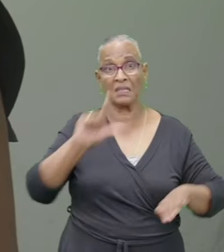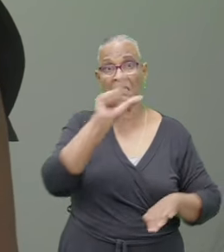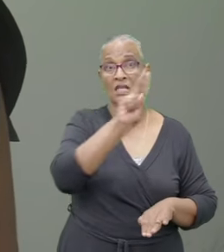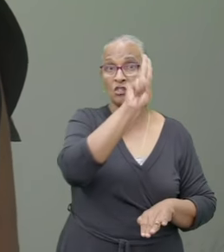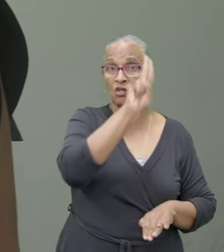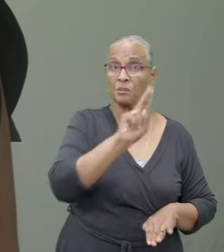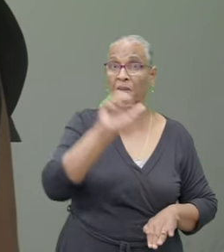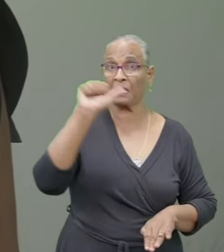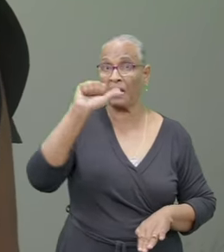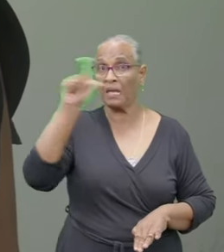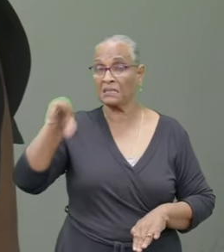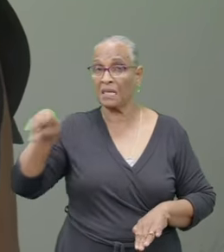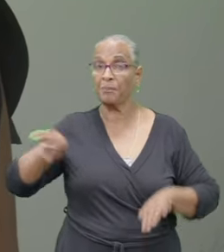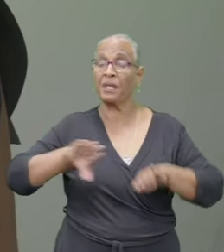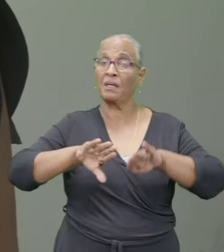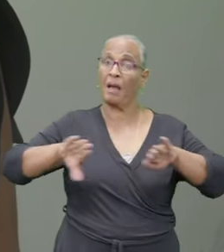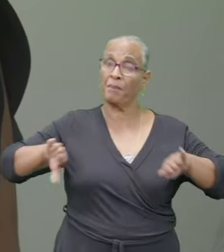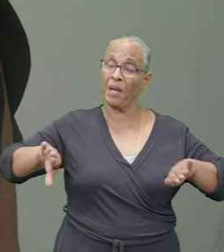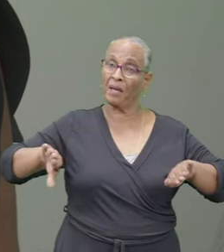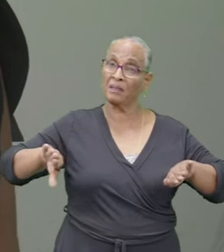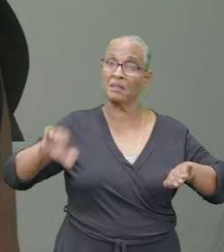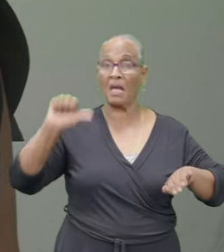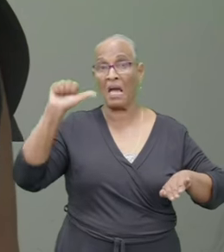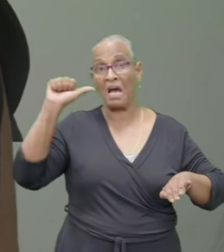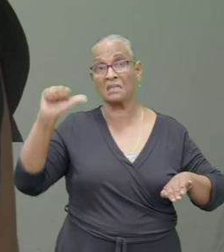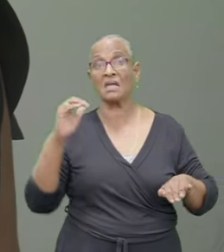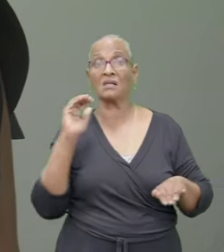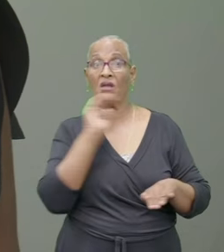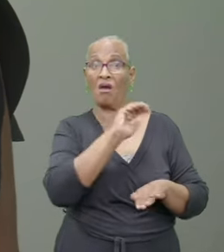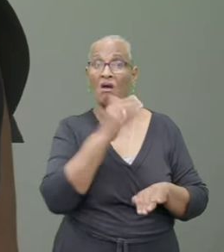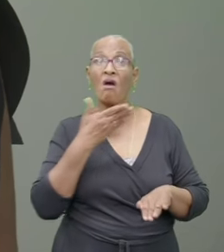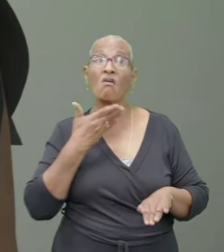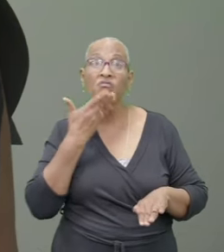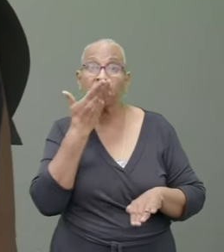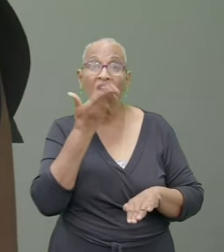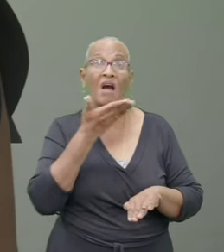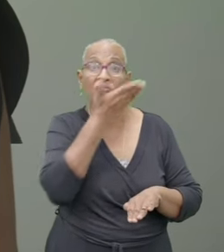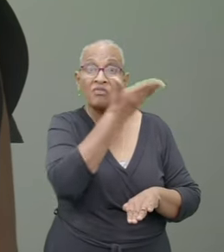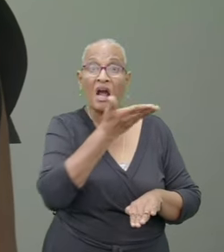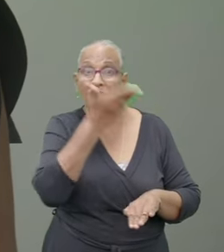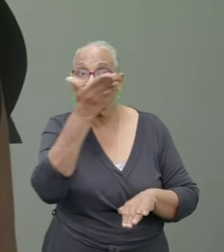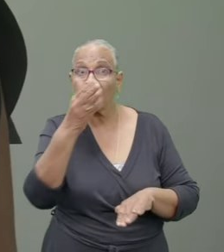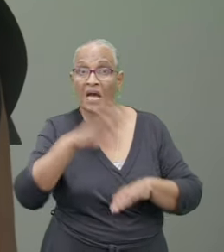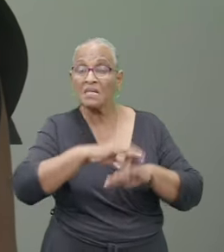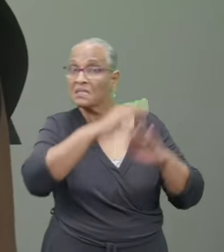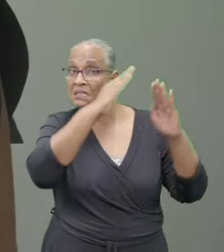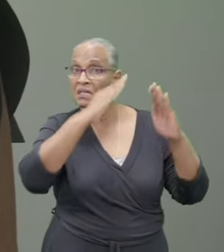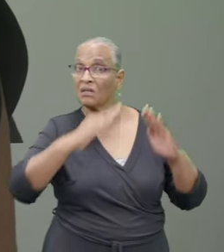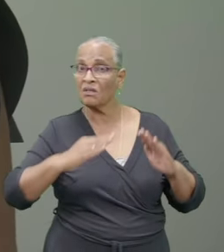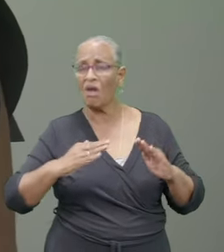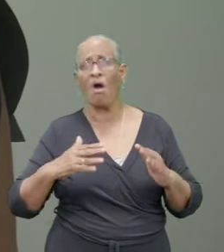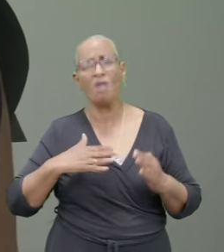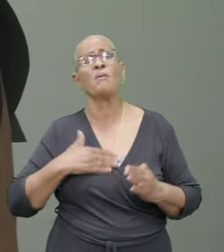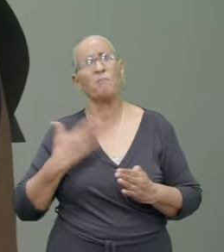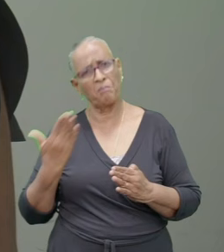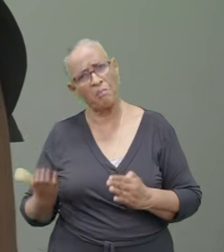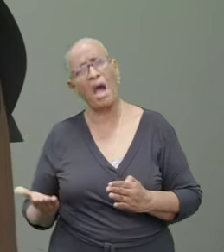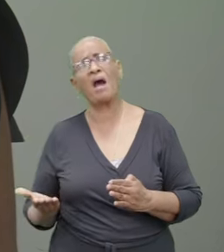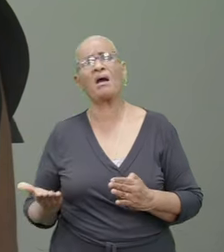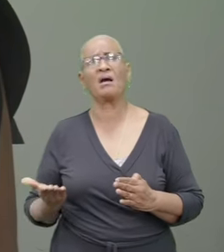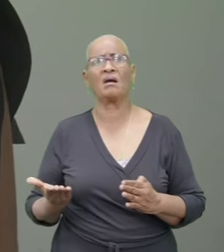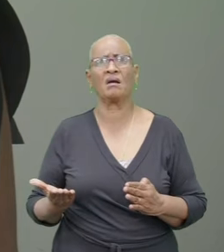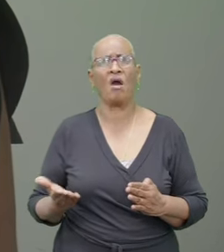kunnen vanuit het academisch ziekenhuis een beroep doen op any hospital. Ik heb het ook uitgelegd waarom. Omdat wij precies weten waar alle